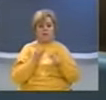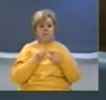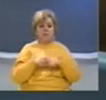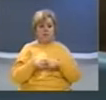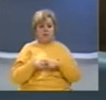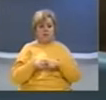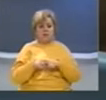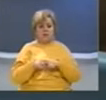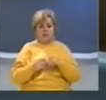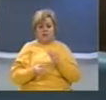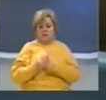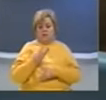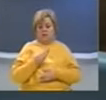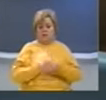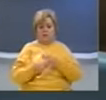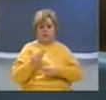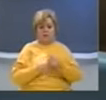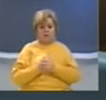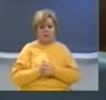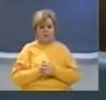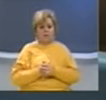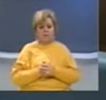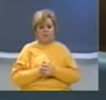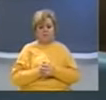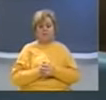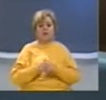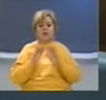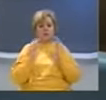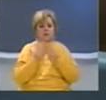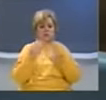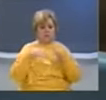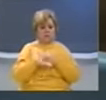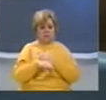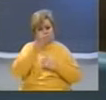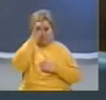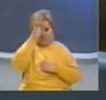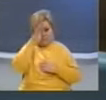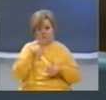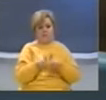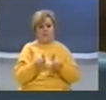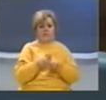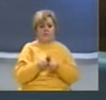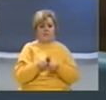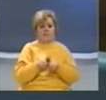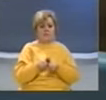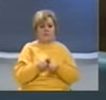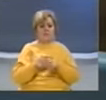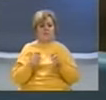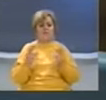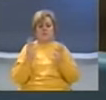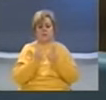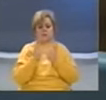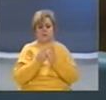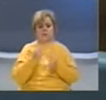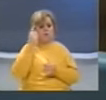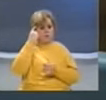për zhvillimin dhe ekonomizimin e tij. Sektori minierave nuk e duron një gjë të tillë. Resurset minerale janë kokëforta, nuk njohin kufi